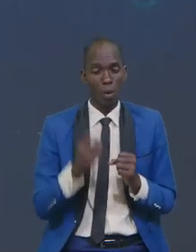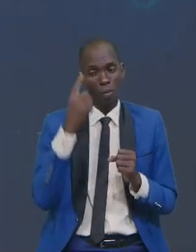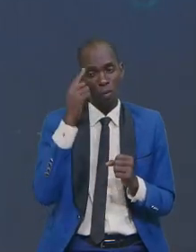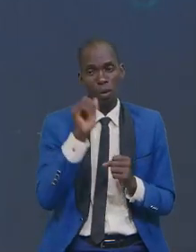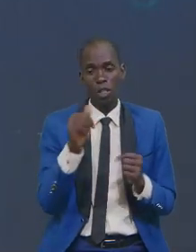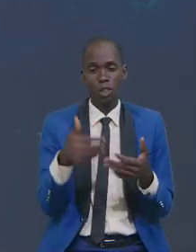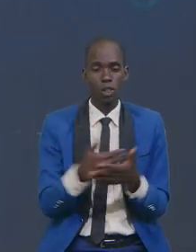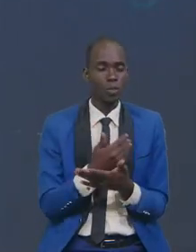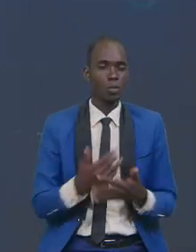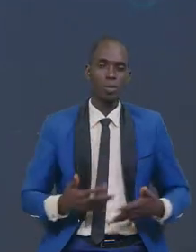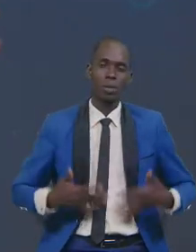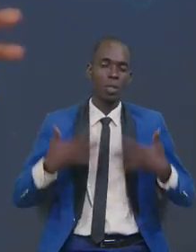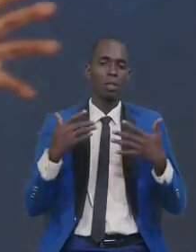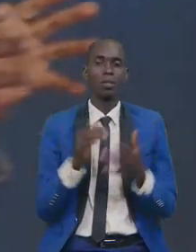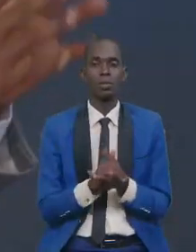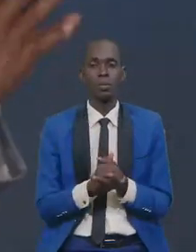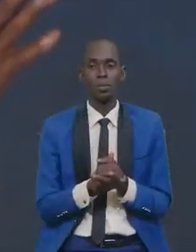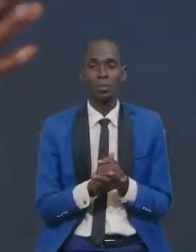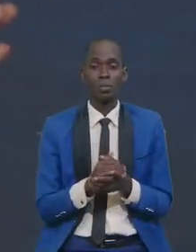La puissance pour une nouvelle vie.